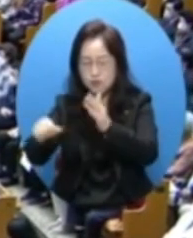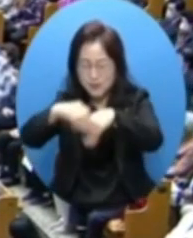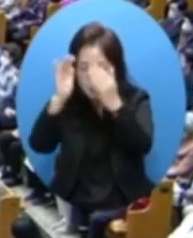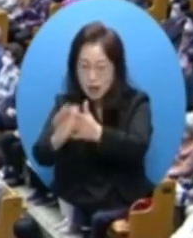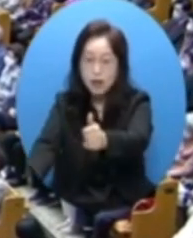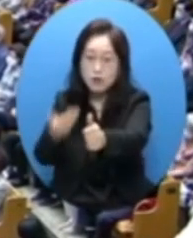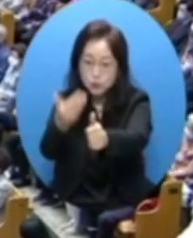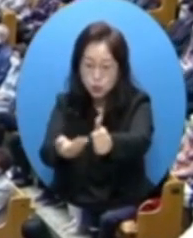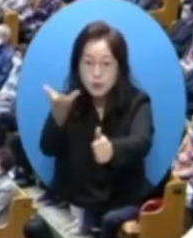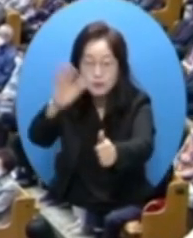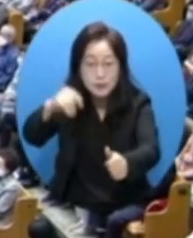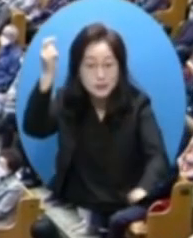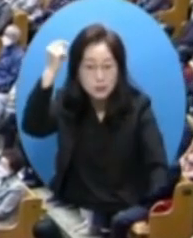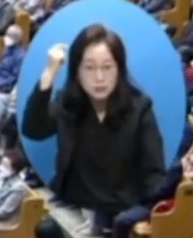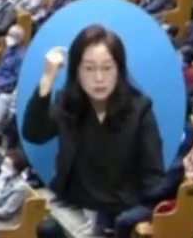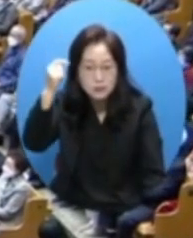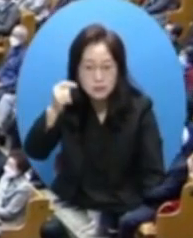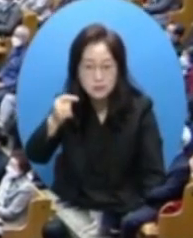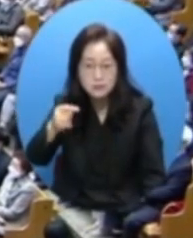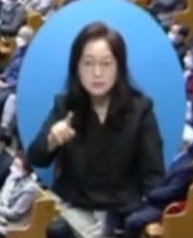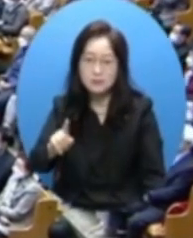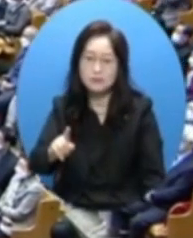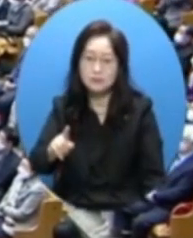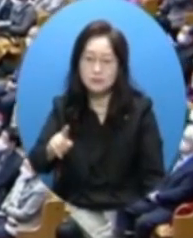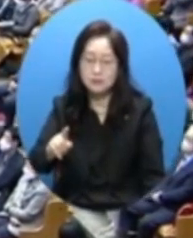정신문장의 회의되지 않고